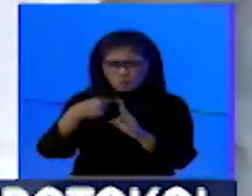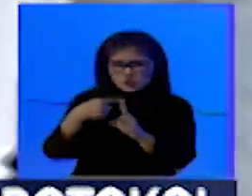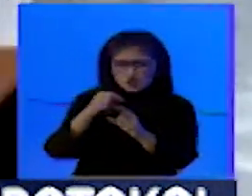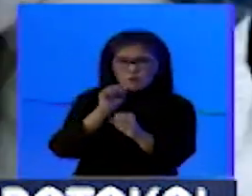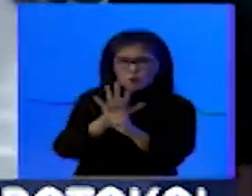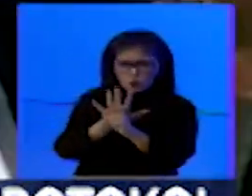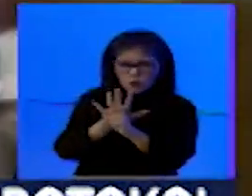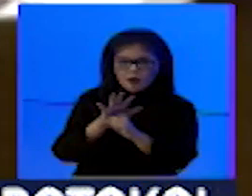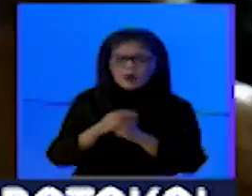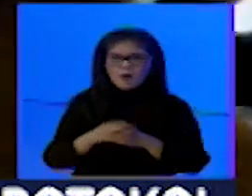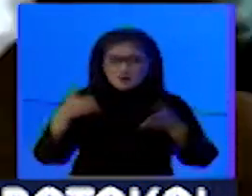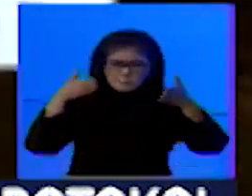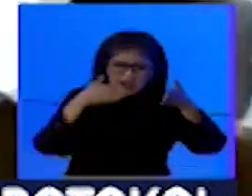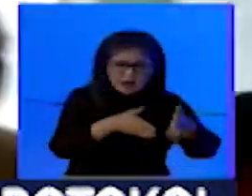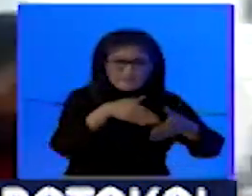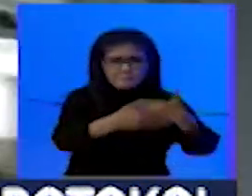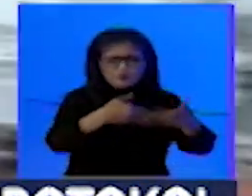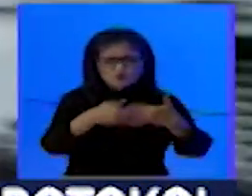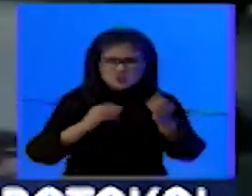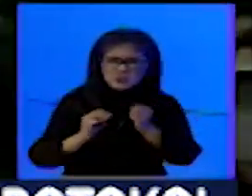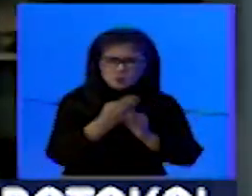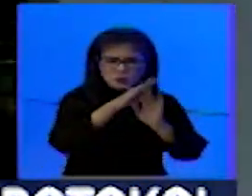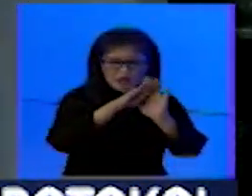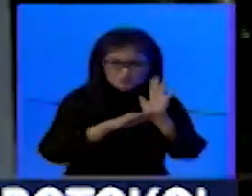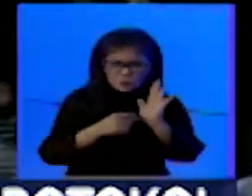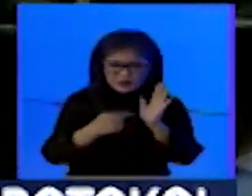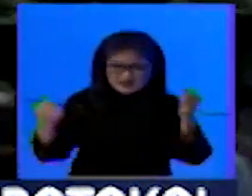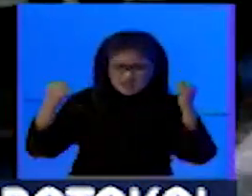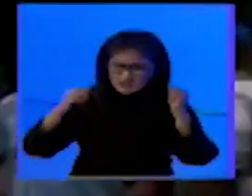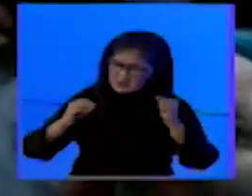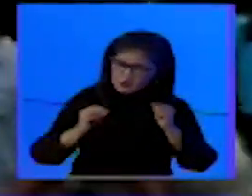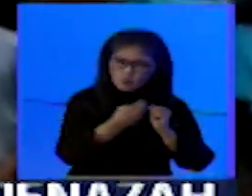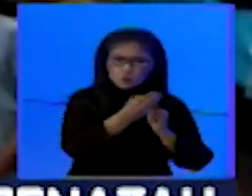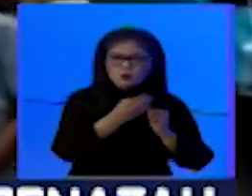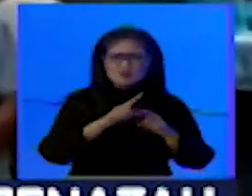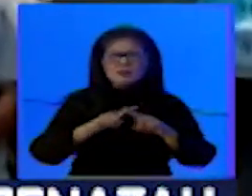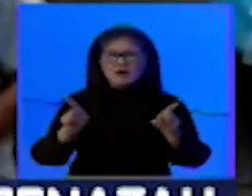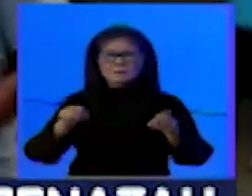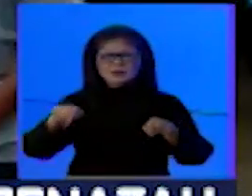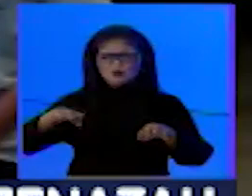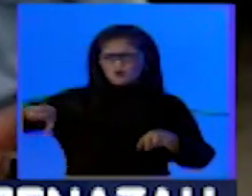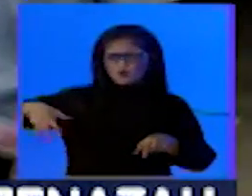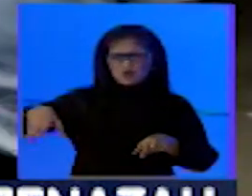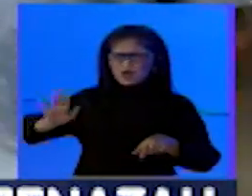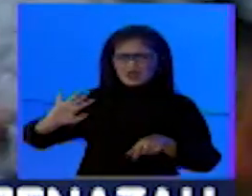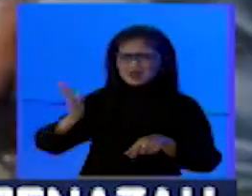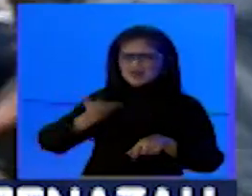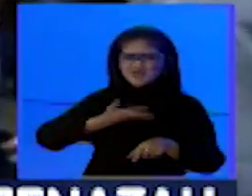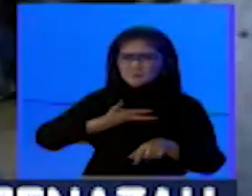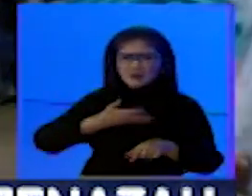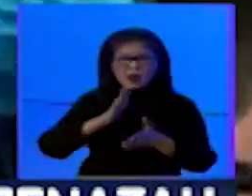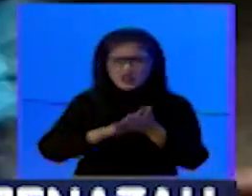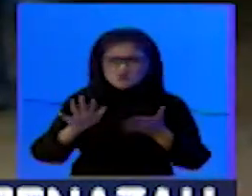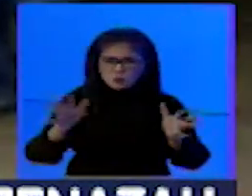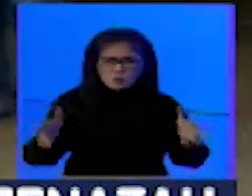akan dimakamkan sesuai protokol kesehatan. Tak terima keputusan tersebut, pihak keluarga dan warga mengamuk di depan tempat jenazah